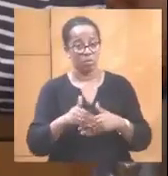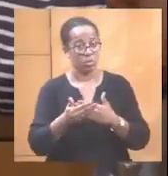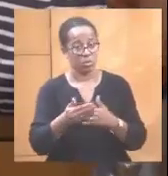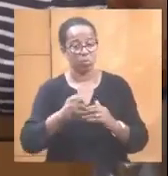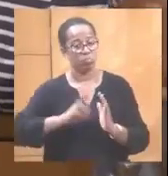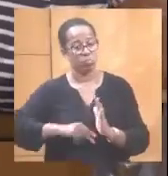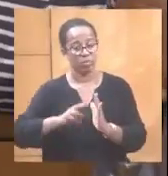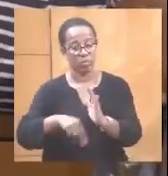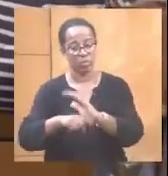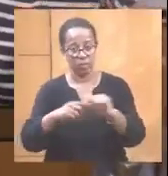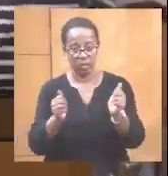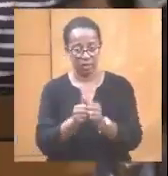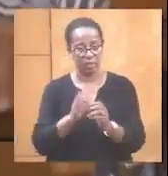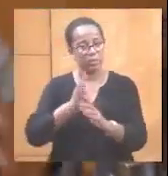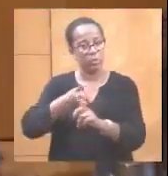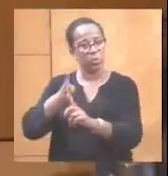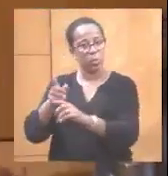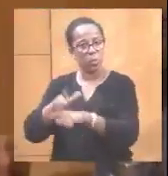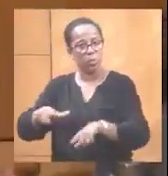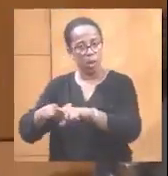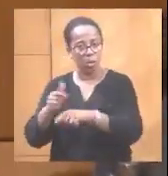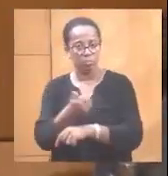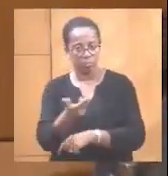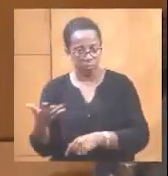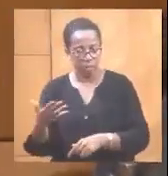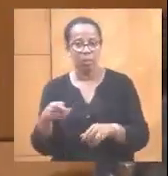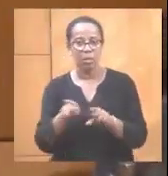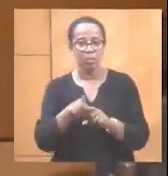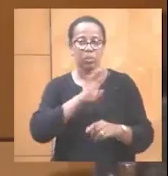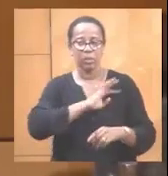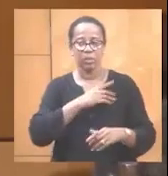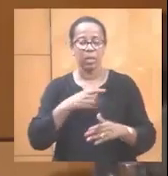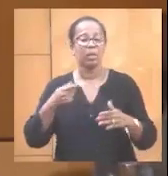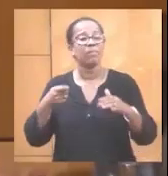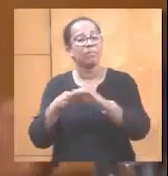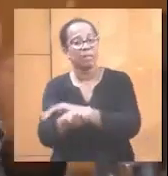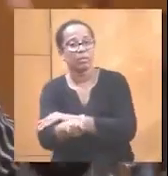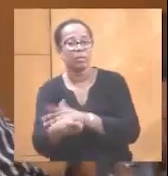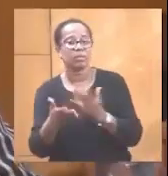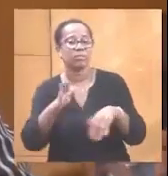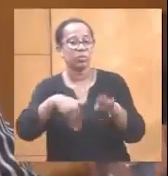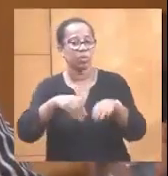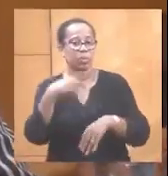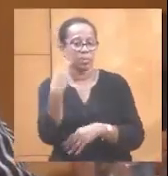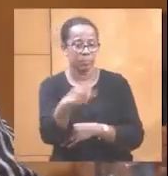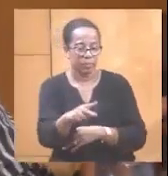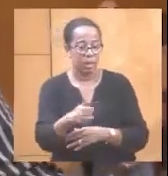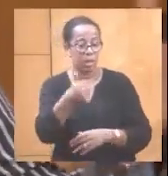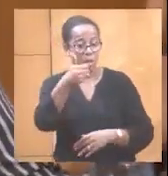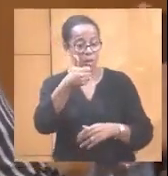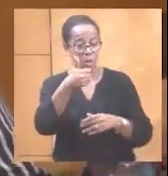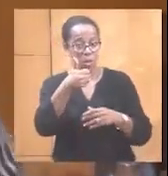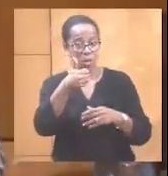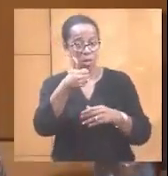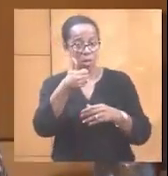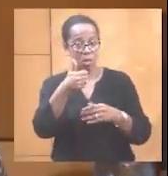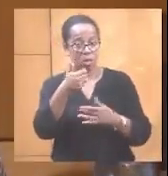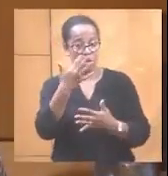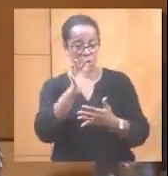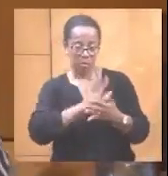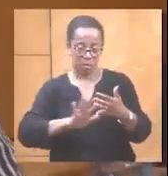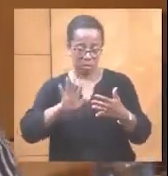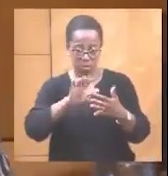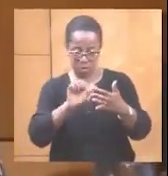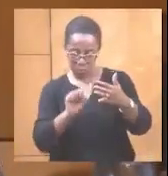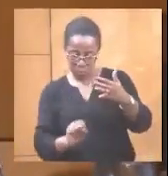avec des missions locales pour financer le fonctionnement des missions locales. Il y en a une au sud, c'est la mission locale